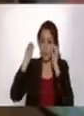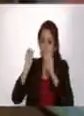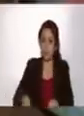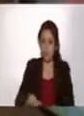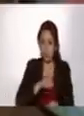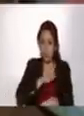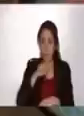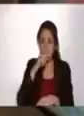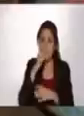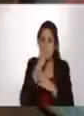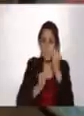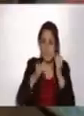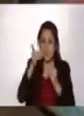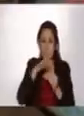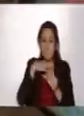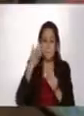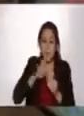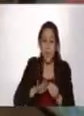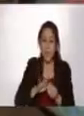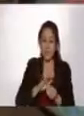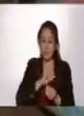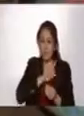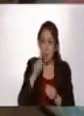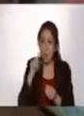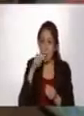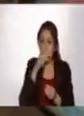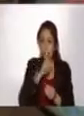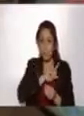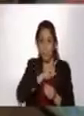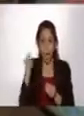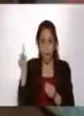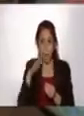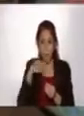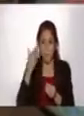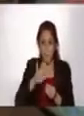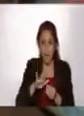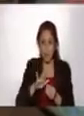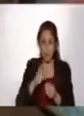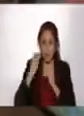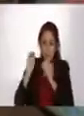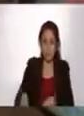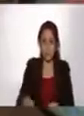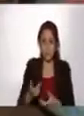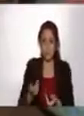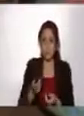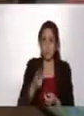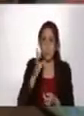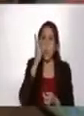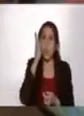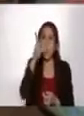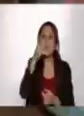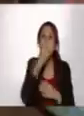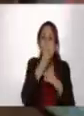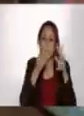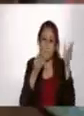ايه؟ قالوا بنتك لقيناها جثه في قلب الترعه. قلت لهم بنت مين؟ قالوا قلت لهم لا مش معقول. مين؟ قام قالوا الدسوق. قلت لهم لا مش